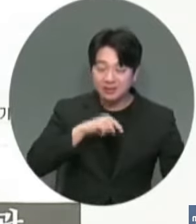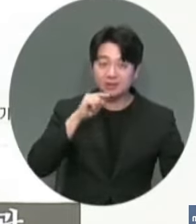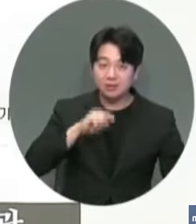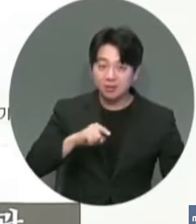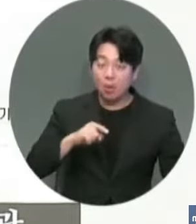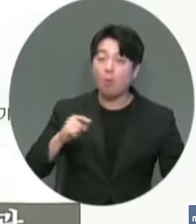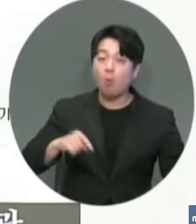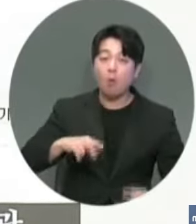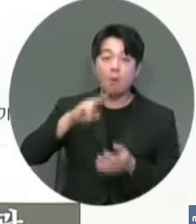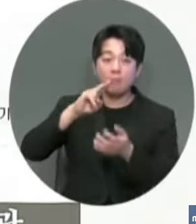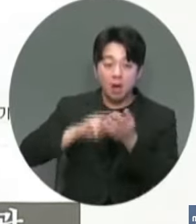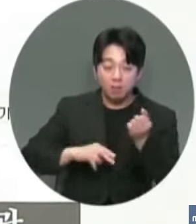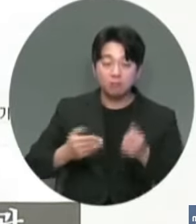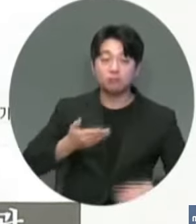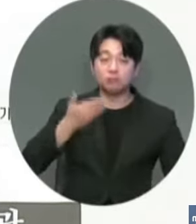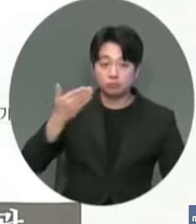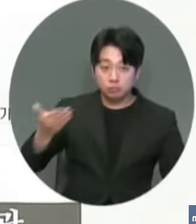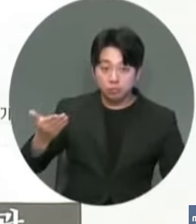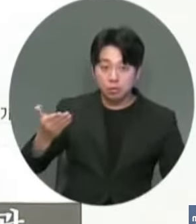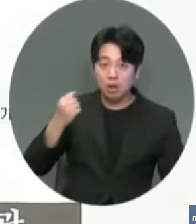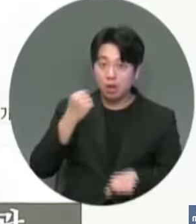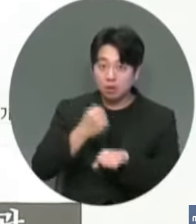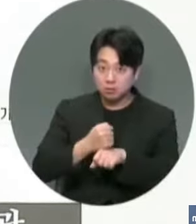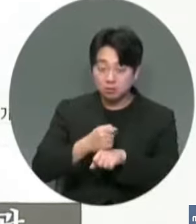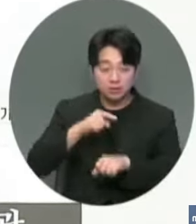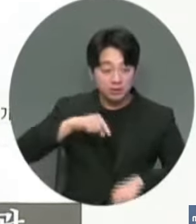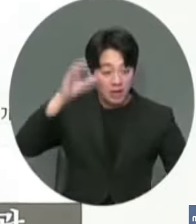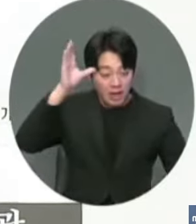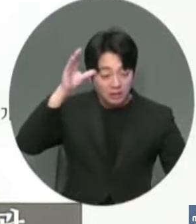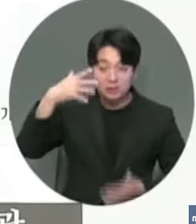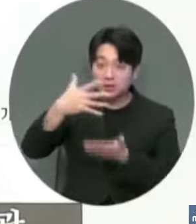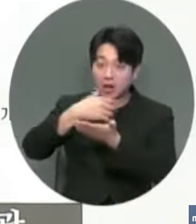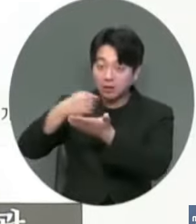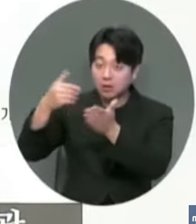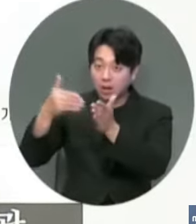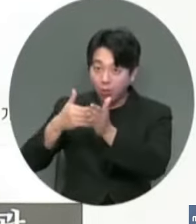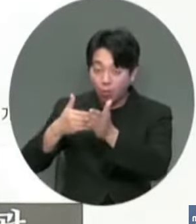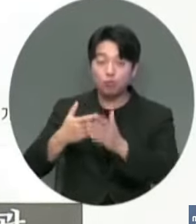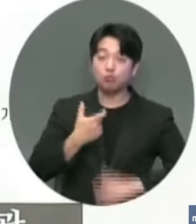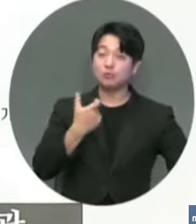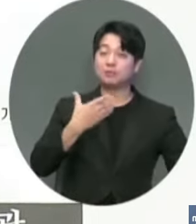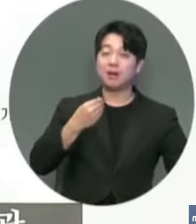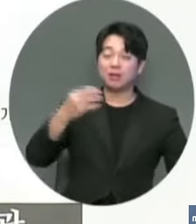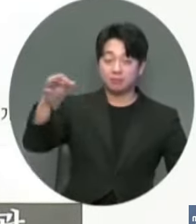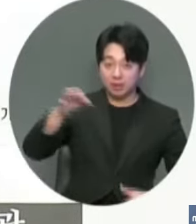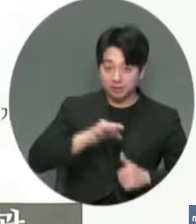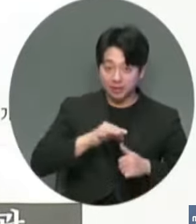이 자녀견을 인수한다고 생각하시겠죠? 그렇게 생각하는 게 일반적이지 않겠습니까, 부총리님?